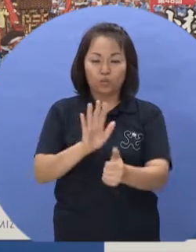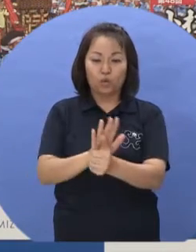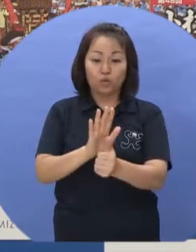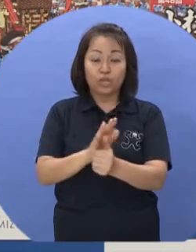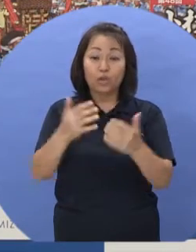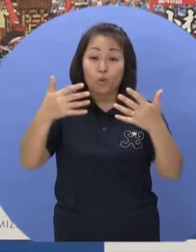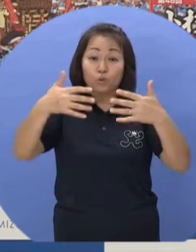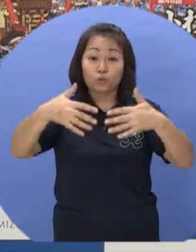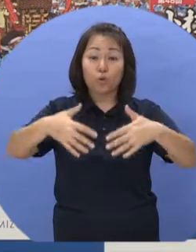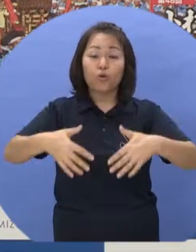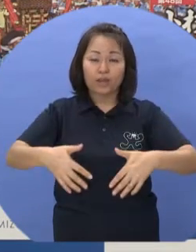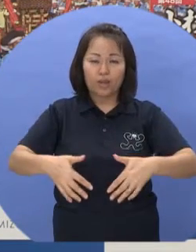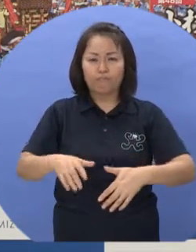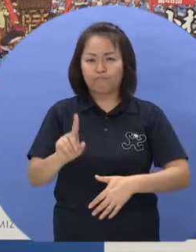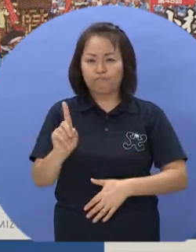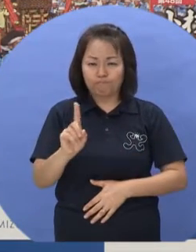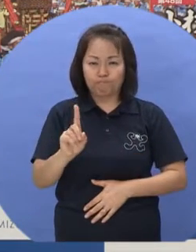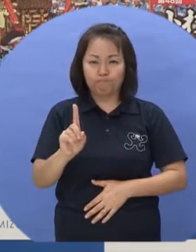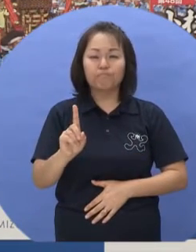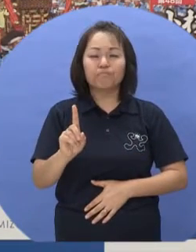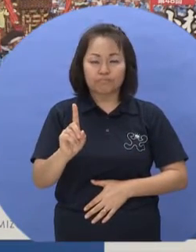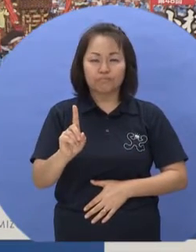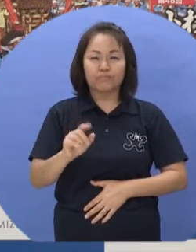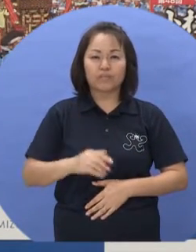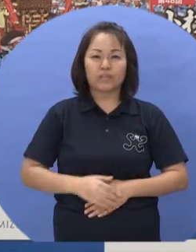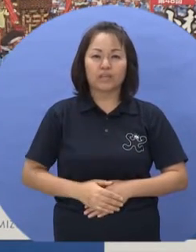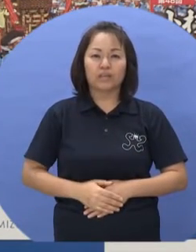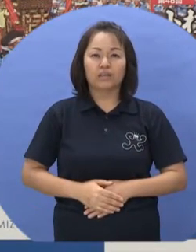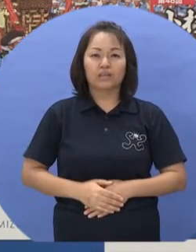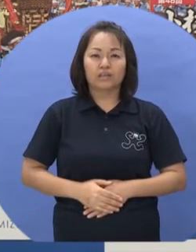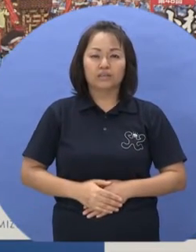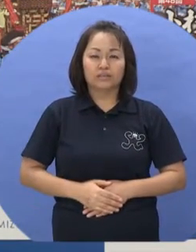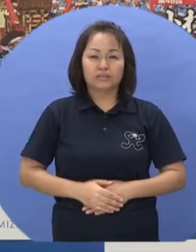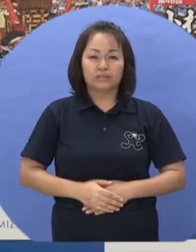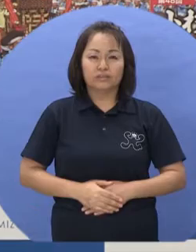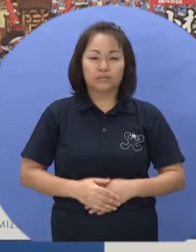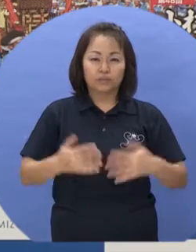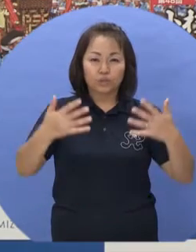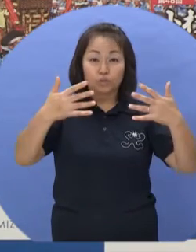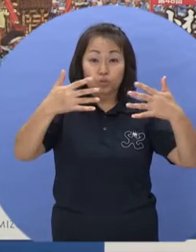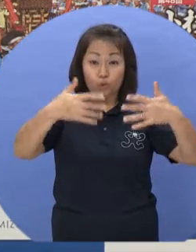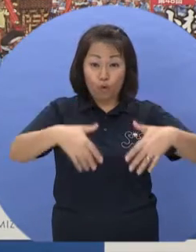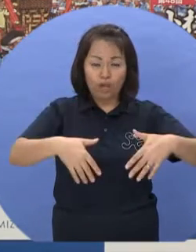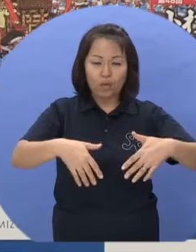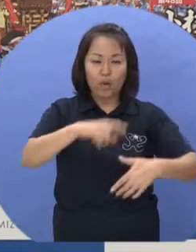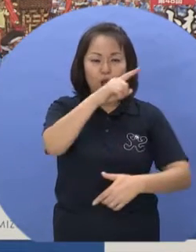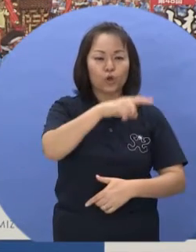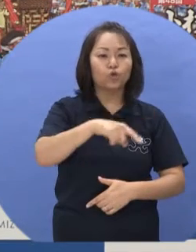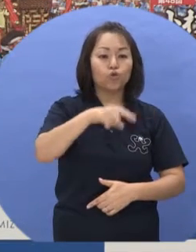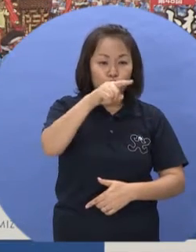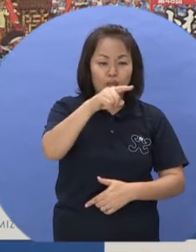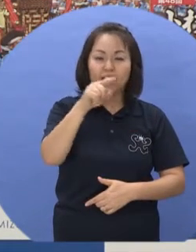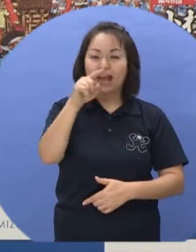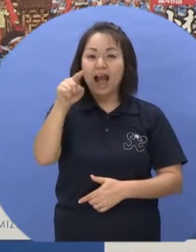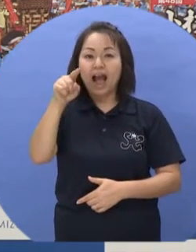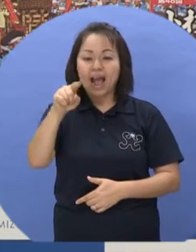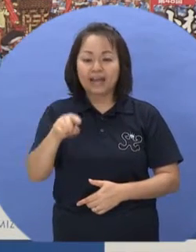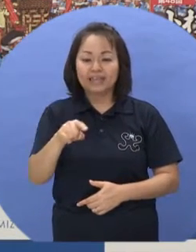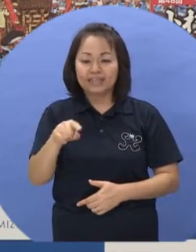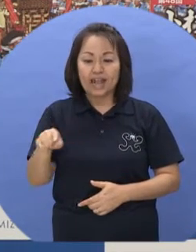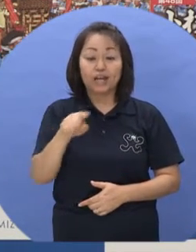てもう少し詳しく申し上げますと、資料の裏面になります。U ターン型、I ターン型、今申し上